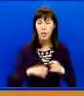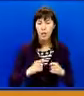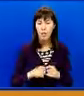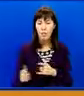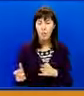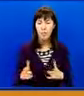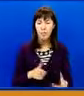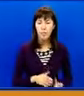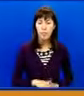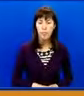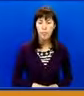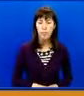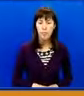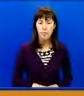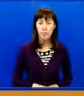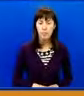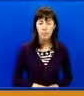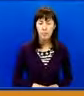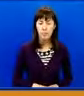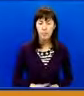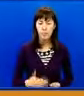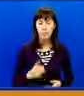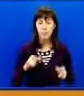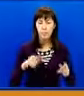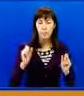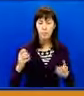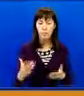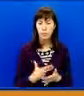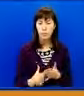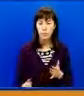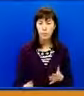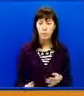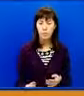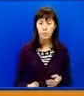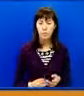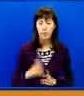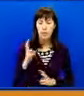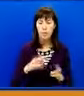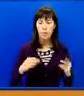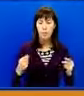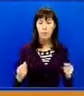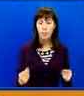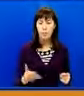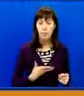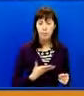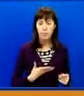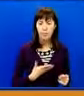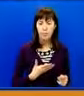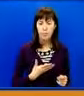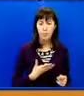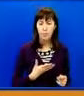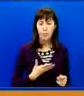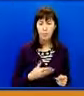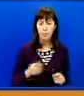изделий. Наша выставка, она отличается тем, что здесь можно купить по фабричным ценам наши, не только